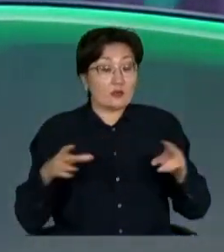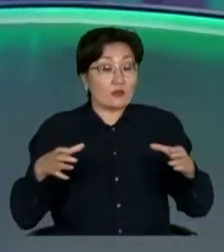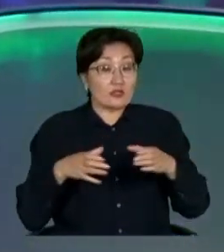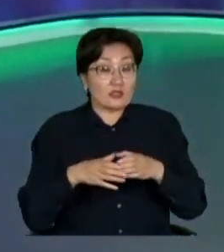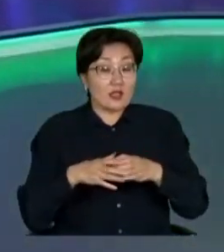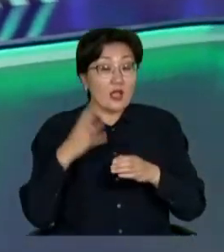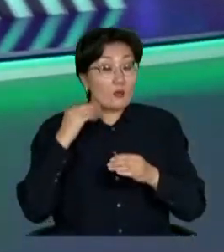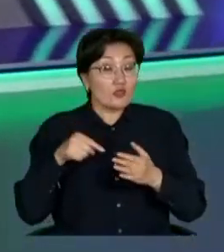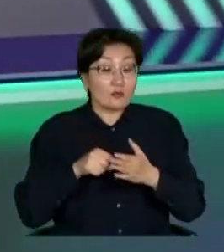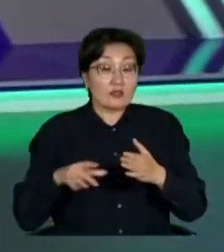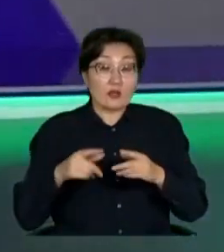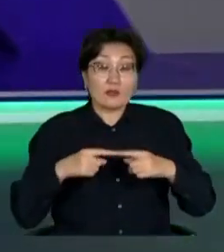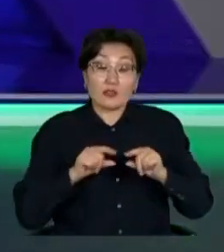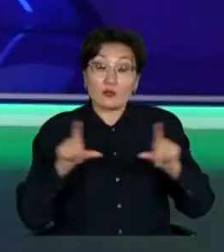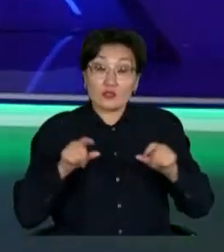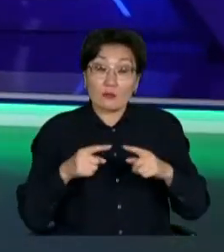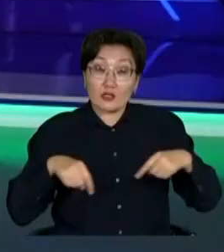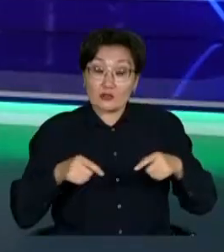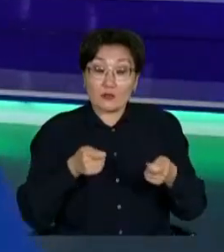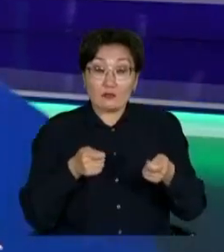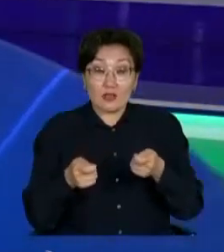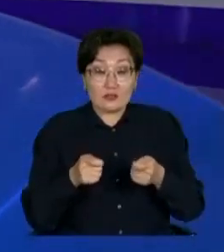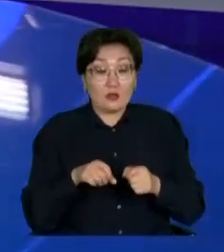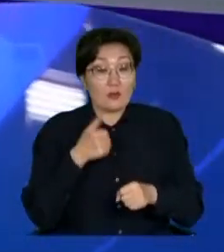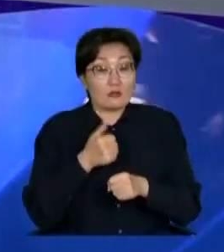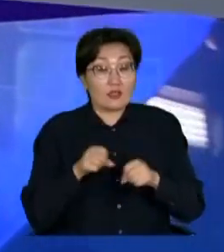бақылау комитетінің Алматы қаласы бойынша департаменті бөлімінің бас маманы Жас Қайрат Бекбаев.